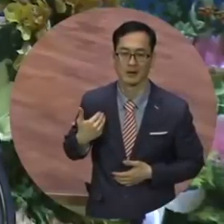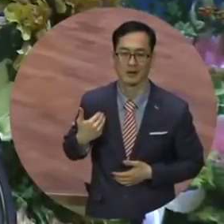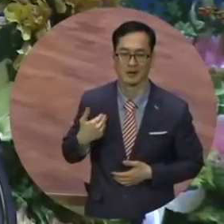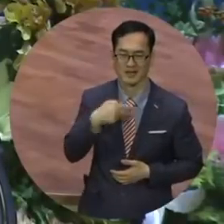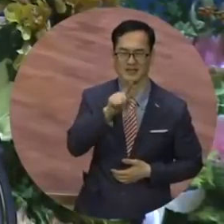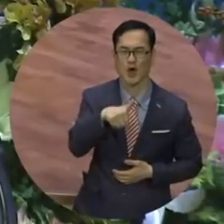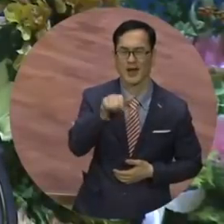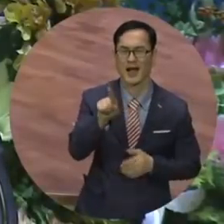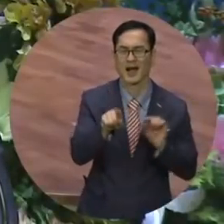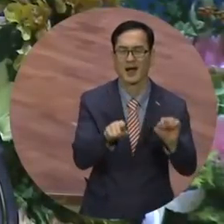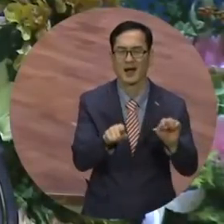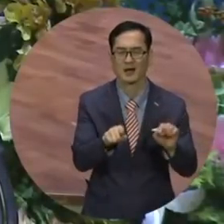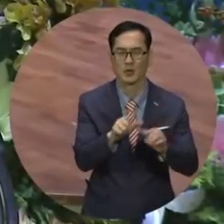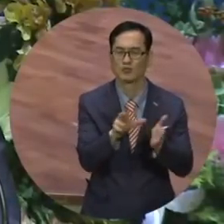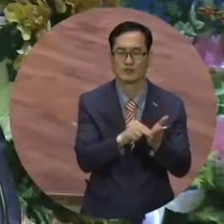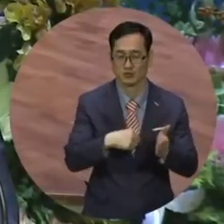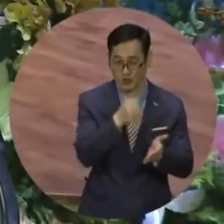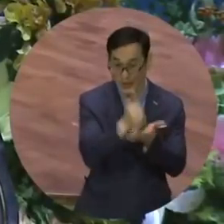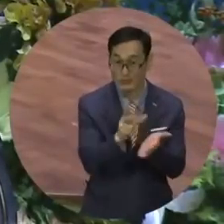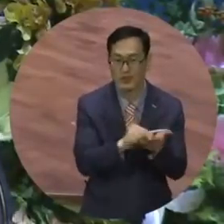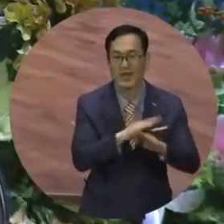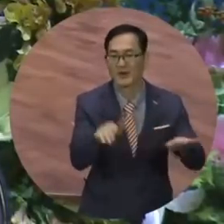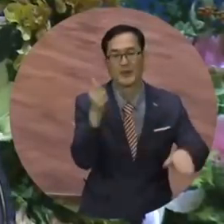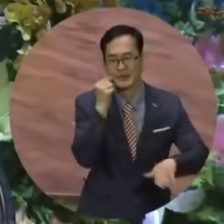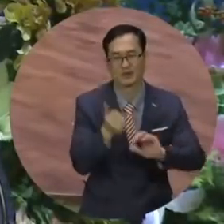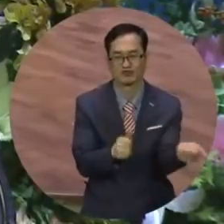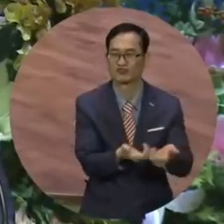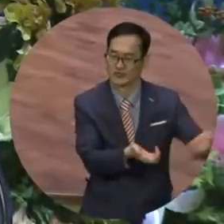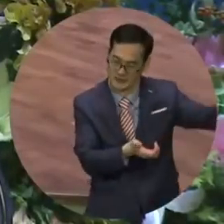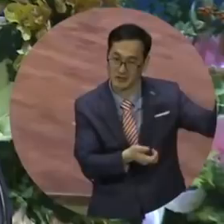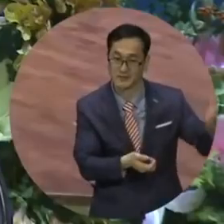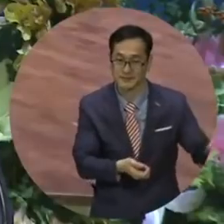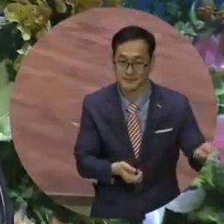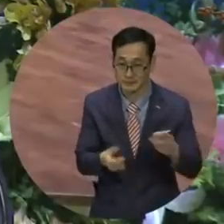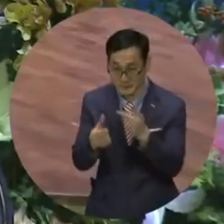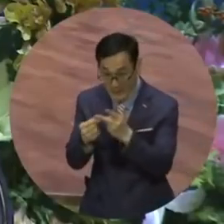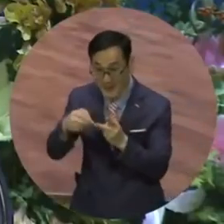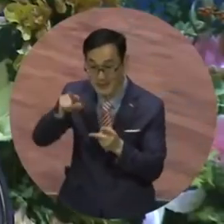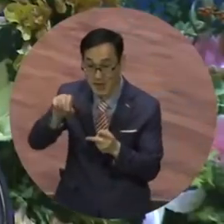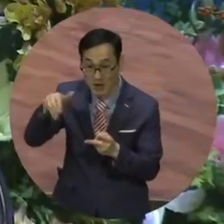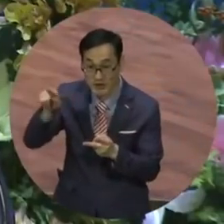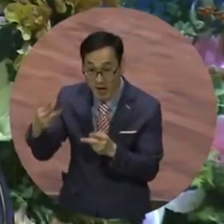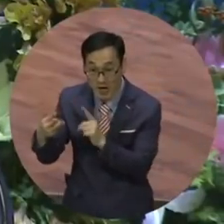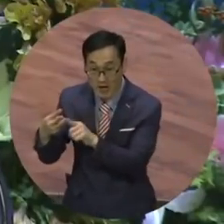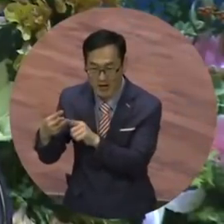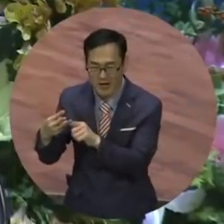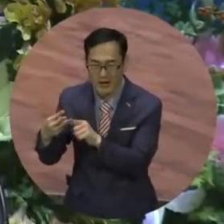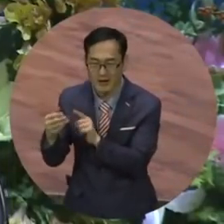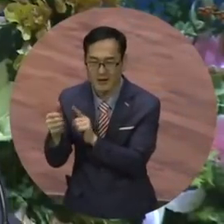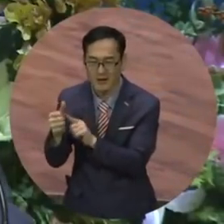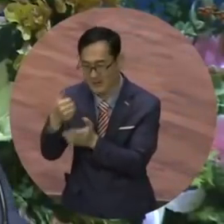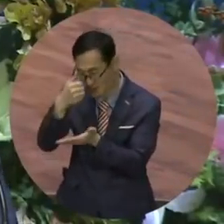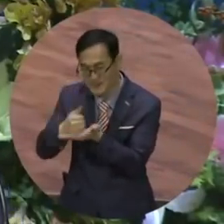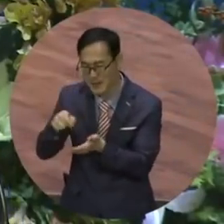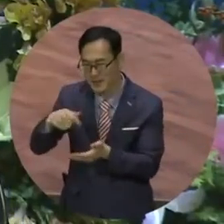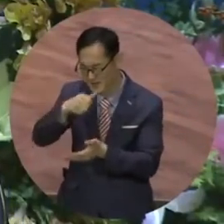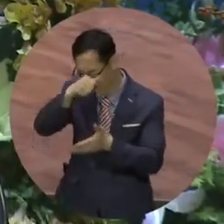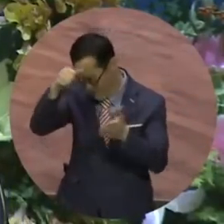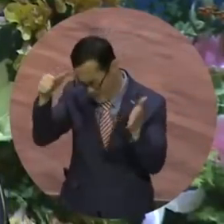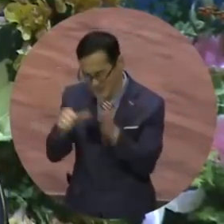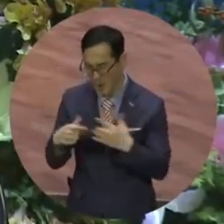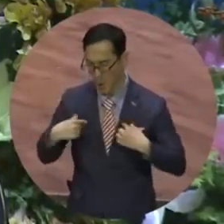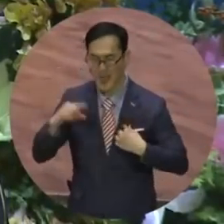옷 한 벌로 살았습니다. 평생을. 82세까지 옷 한 벌, 처자식 다